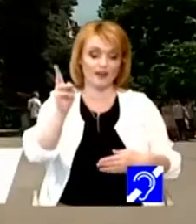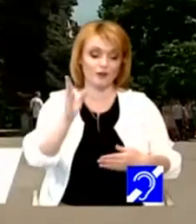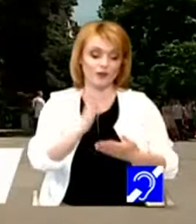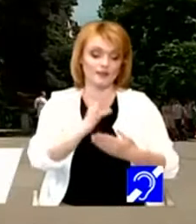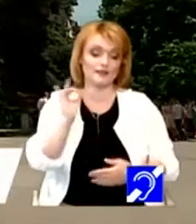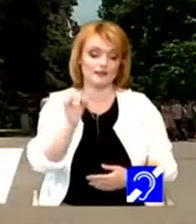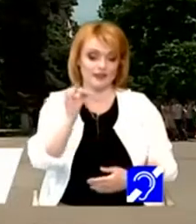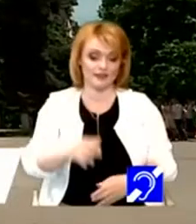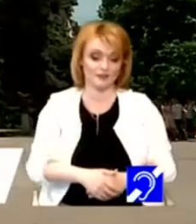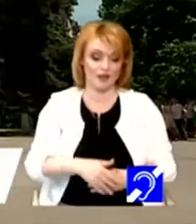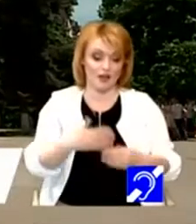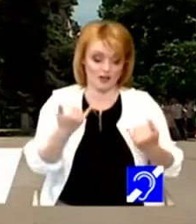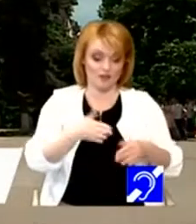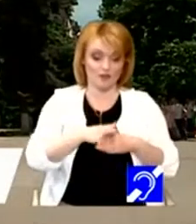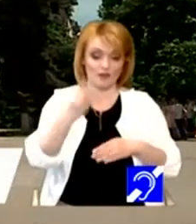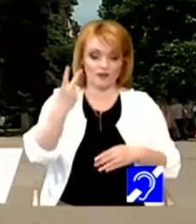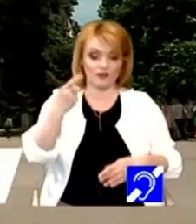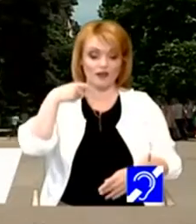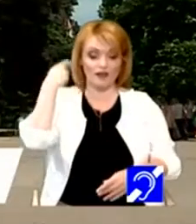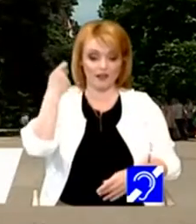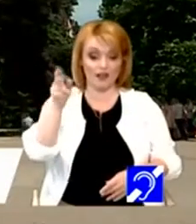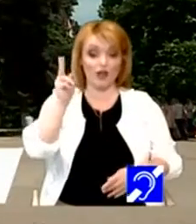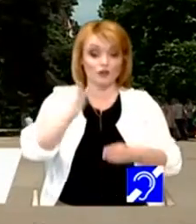de la fondarea, adulții și copiii au aflat